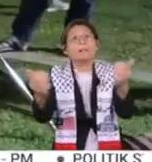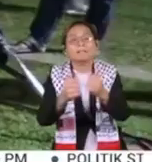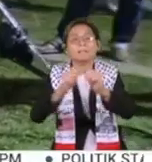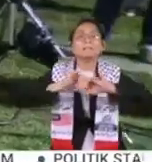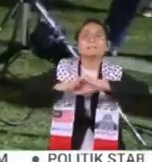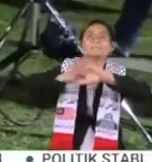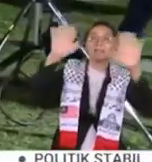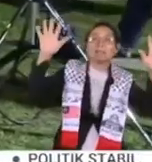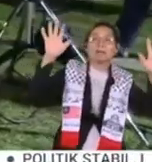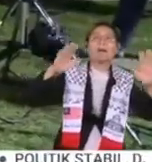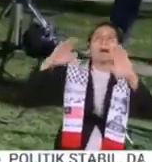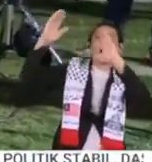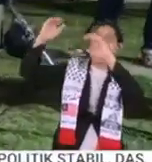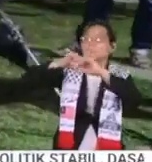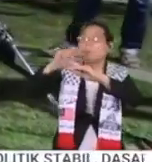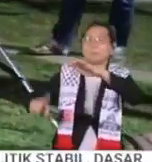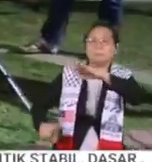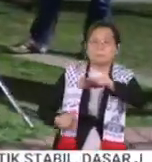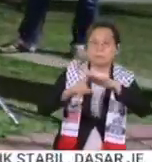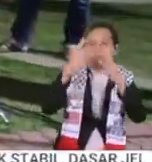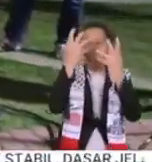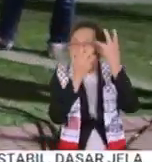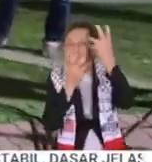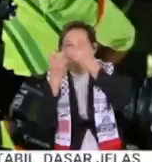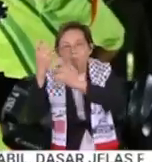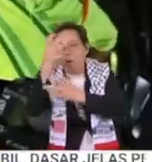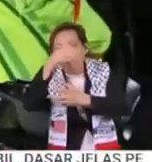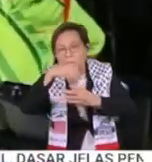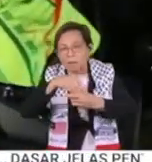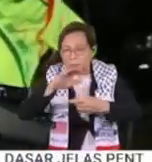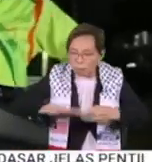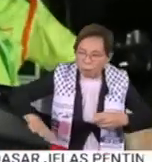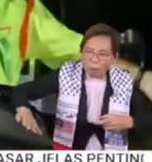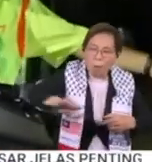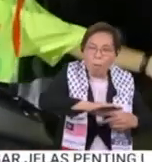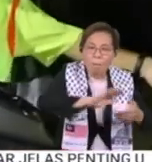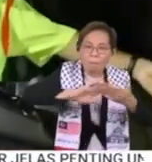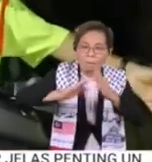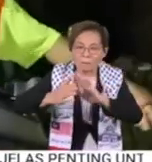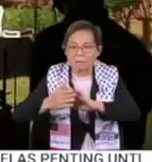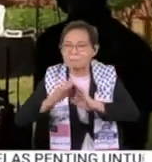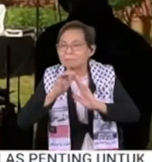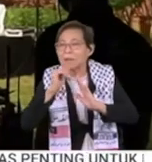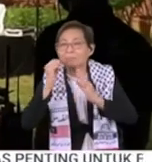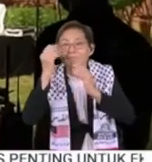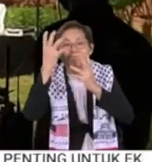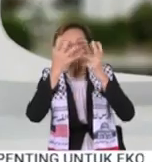dengan jelas agar tidak menimbulkan kekeliruan dalam kalangan masyarakat.